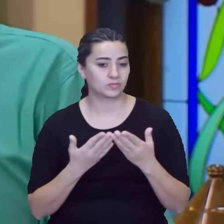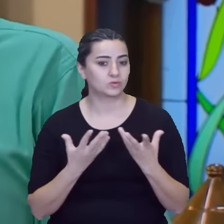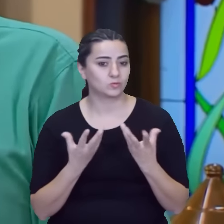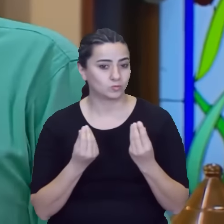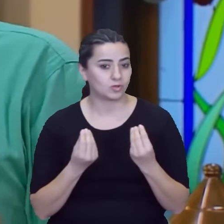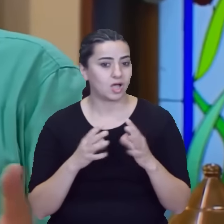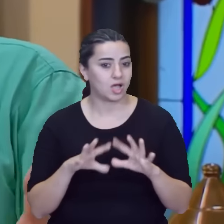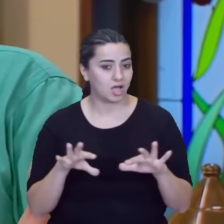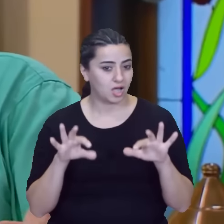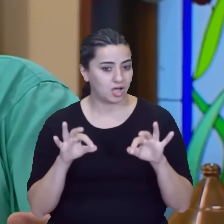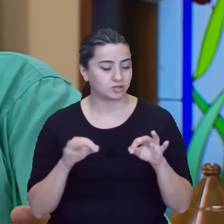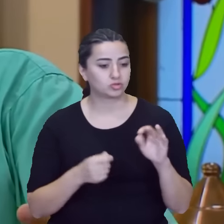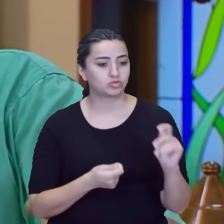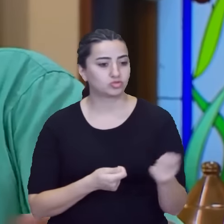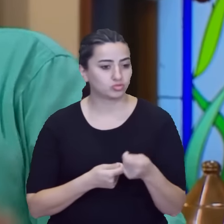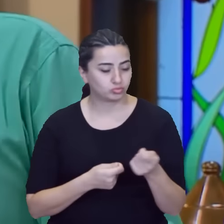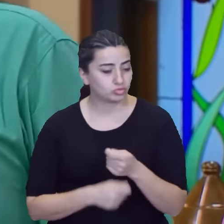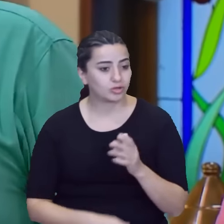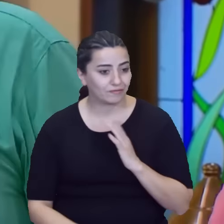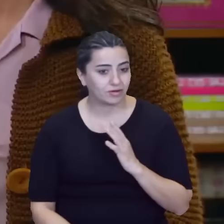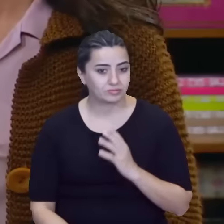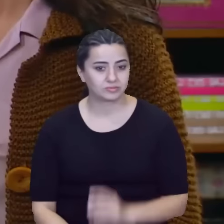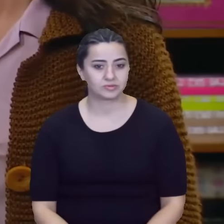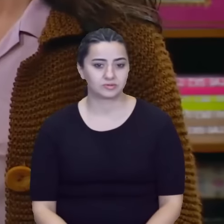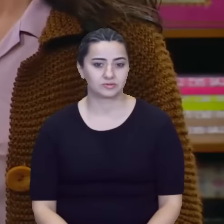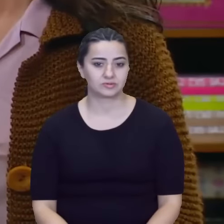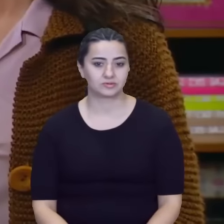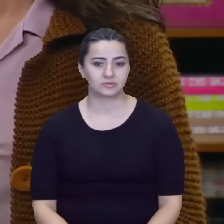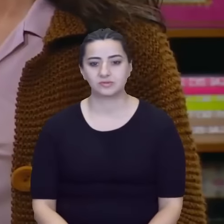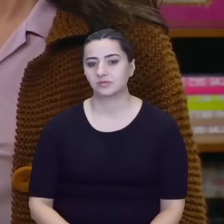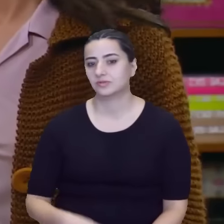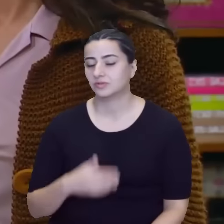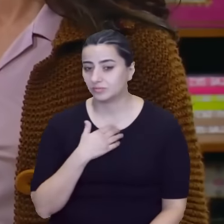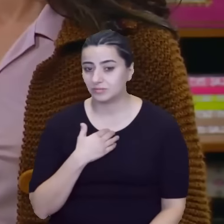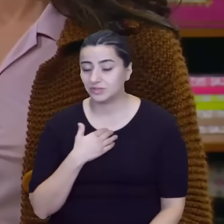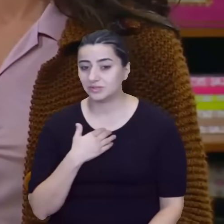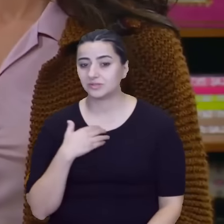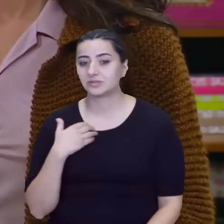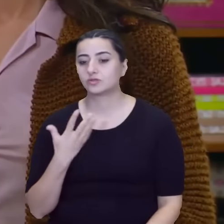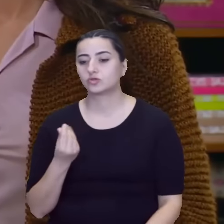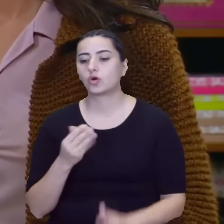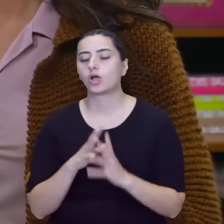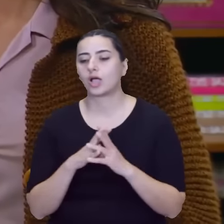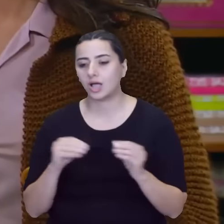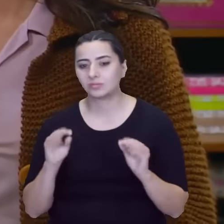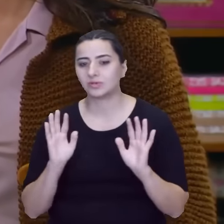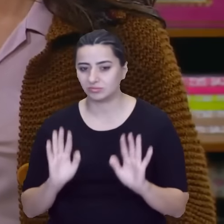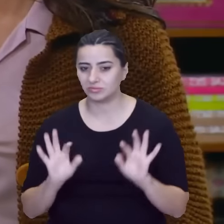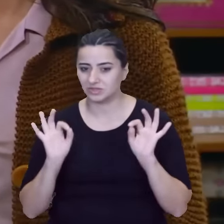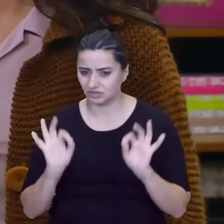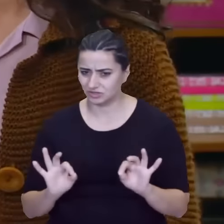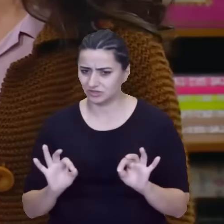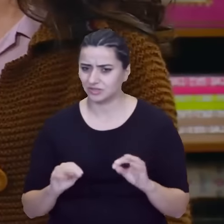taze taze hazır sömürgelerde var mı? Efendim, bayağı bir kaybettik onlardan ama